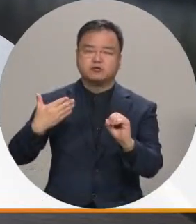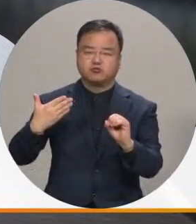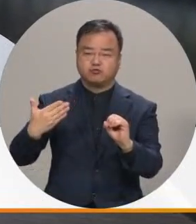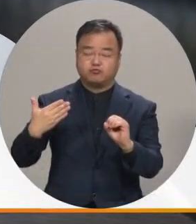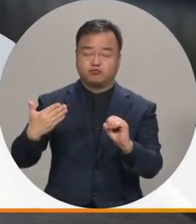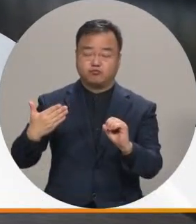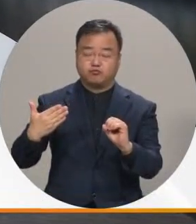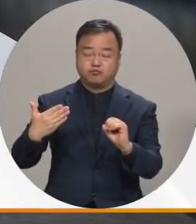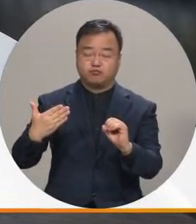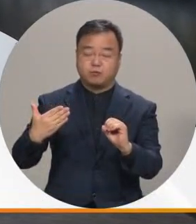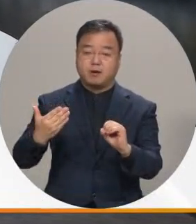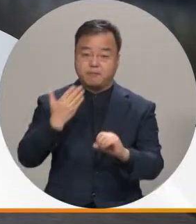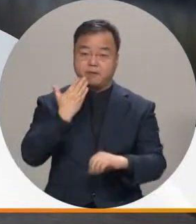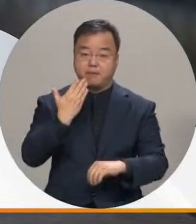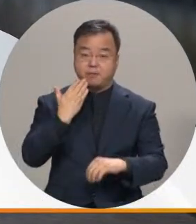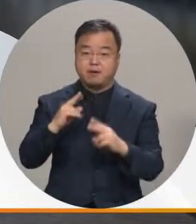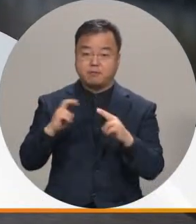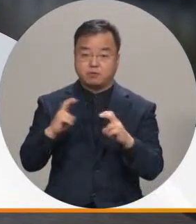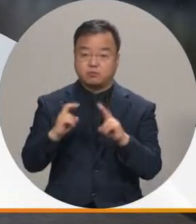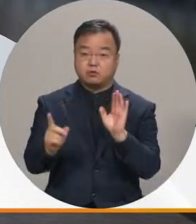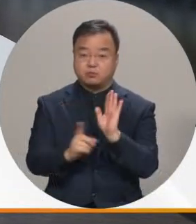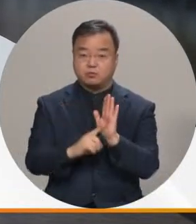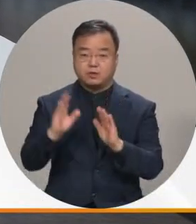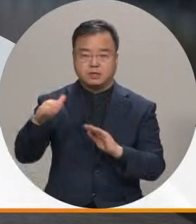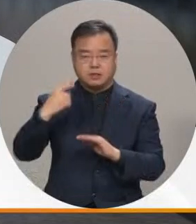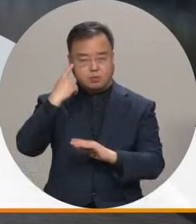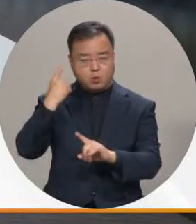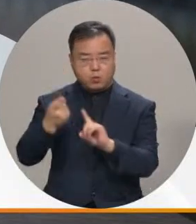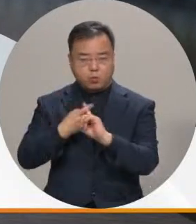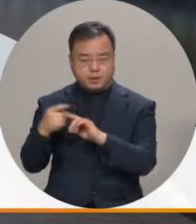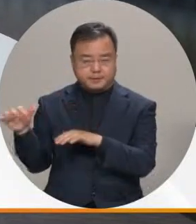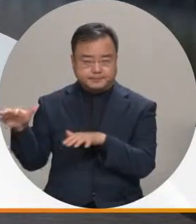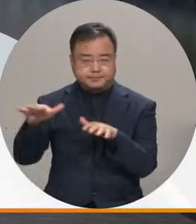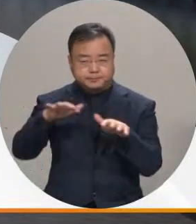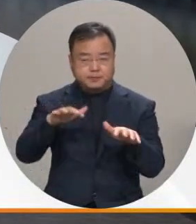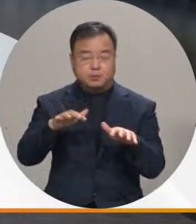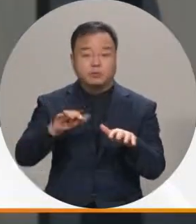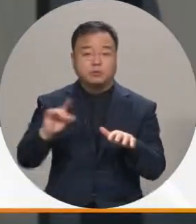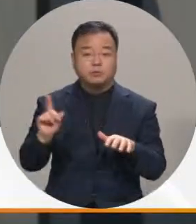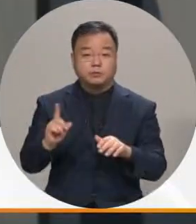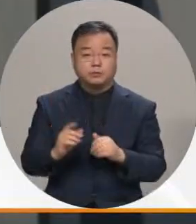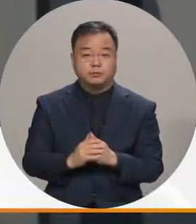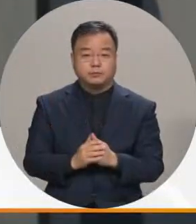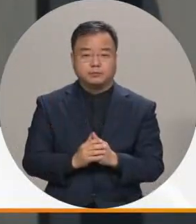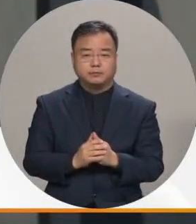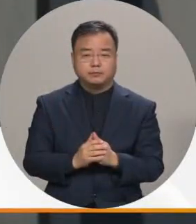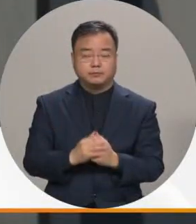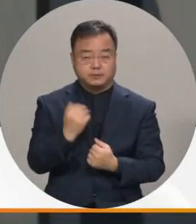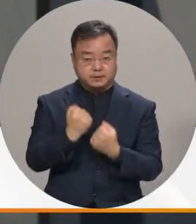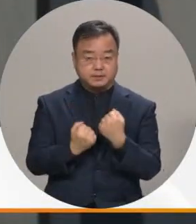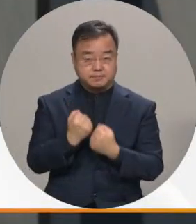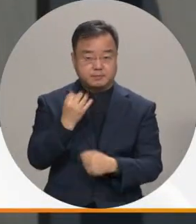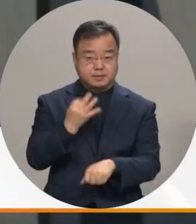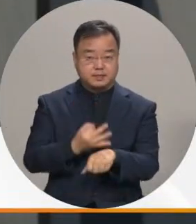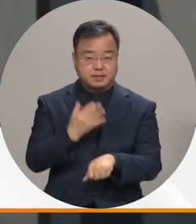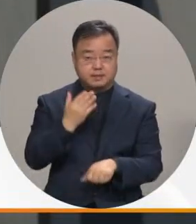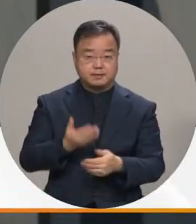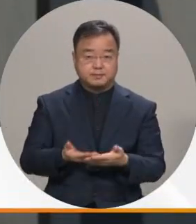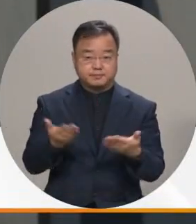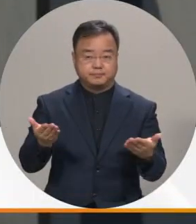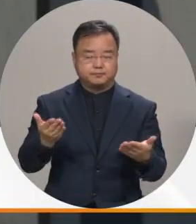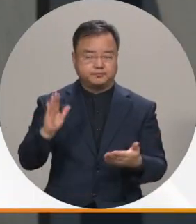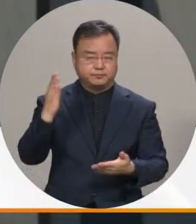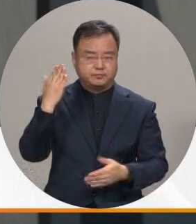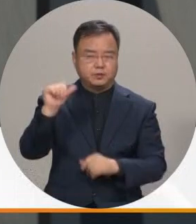내신 뒤에 많은 조명이 이어졌습니다 어떻게 분석하신 결과니까 예 뭐 간단히 좀 설명을 좀 드리겠습니다 최근 5년 동안